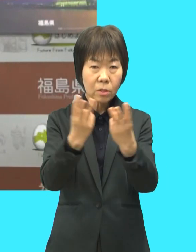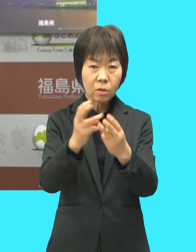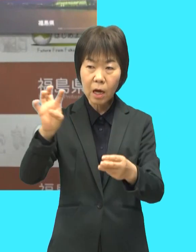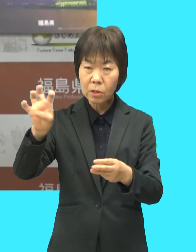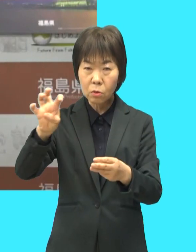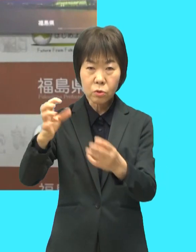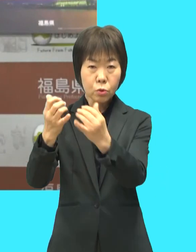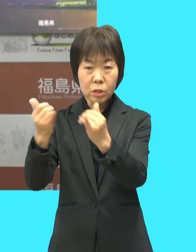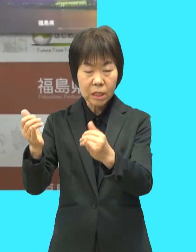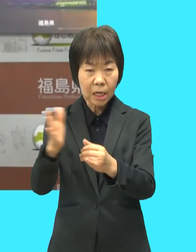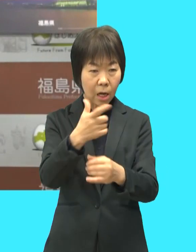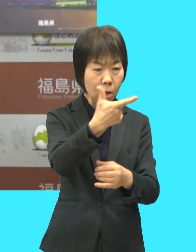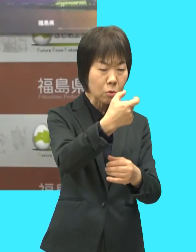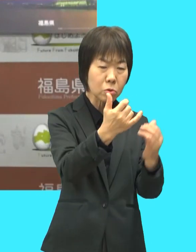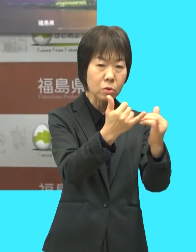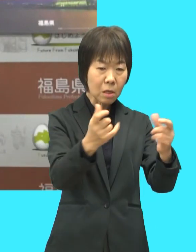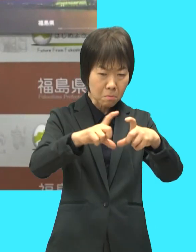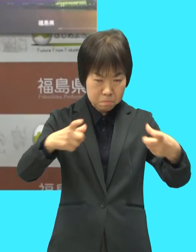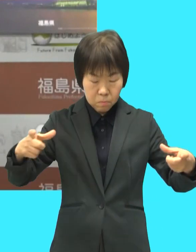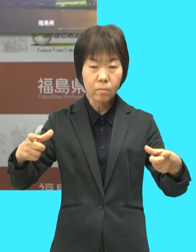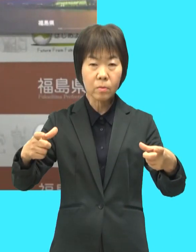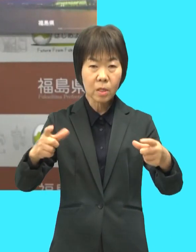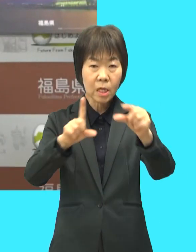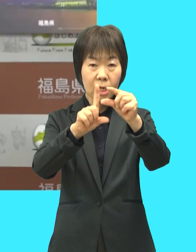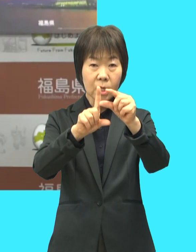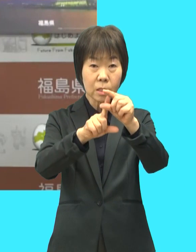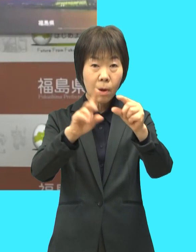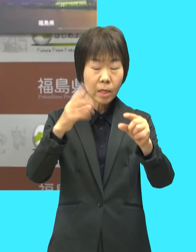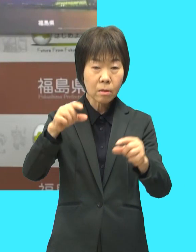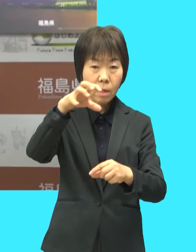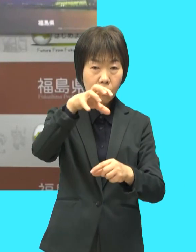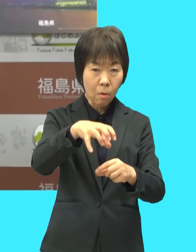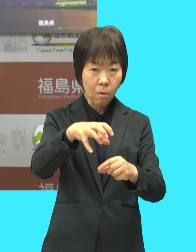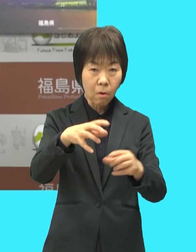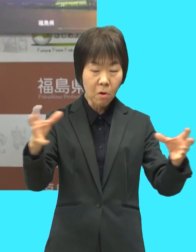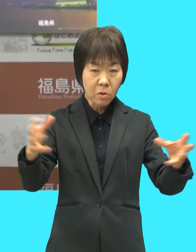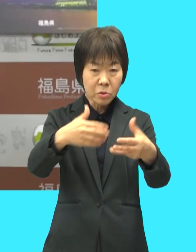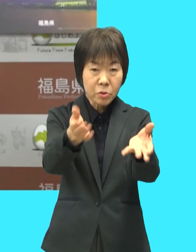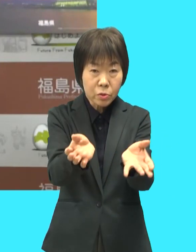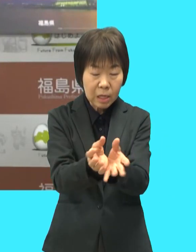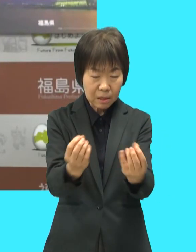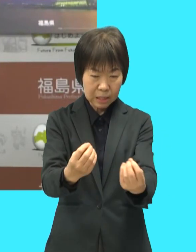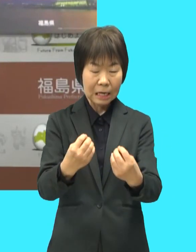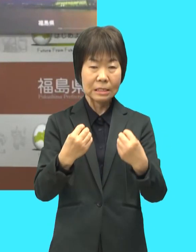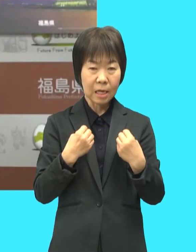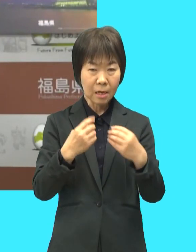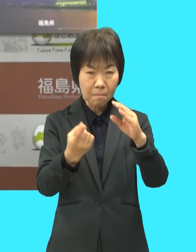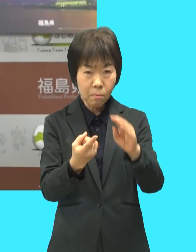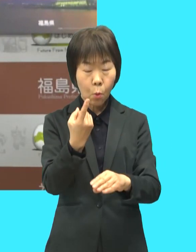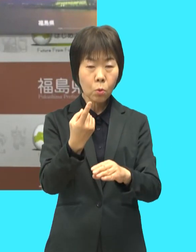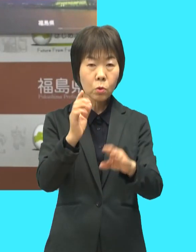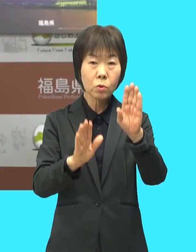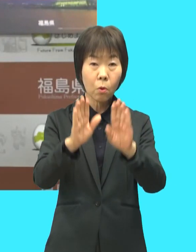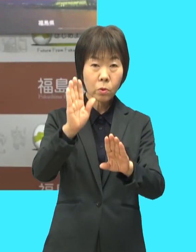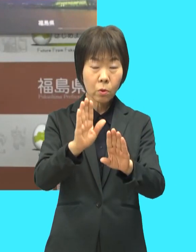から60名台に、また千葉県等においてもクラスター感染集団感染が発生しているという状